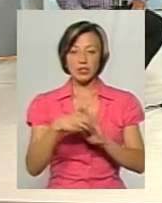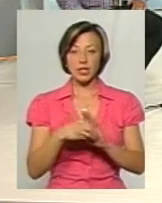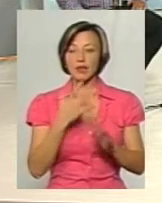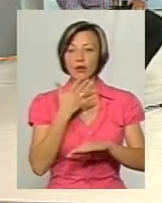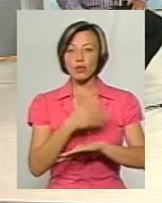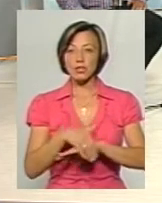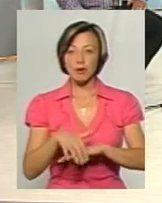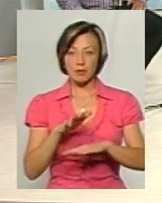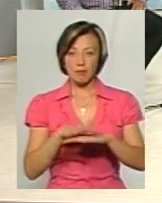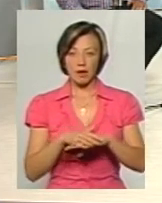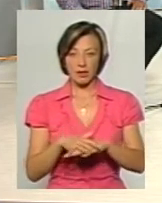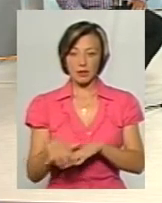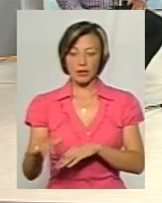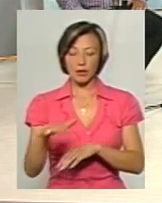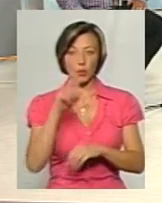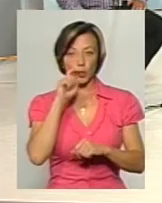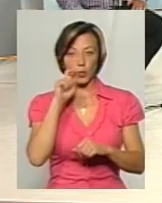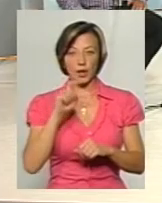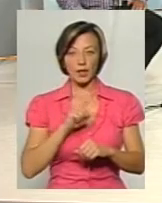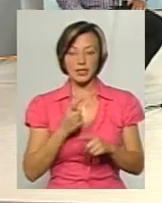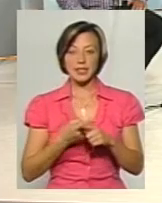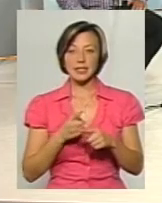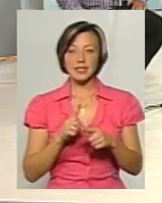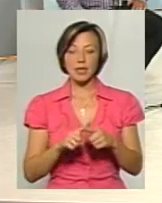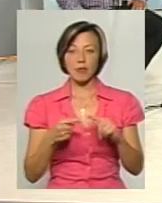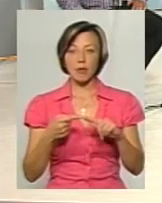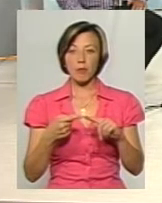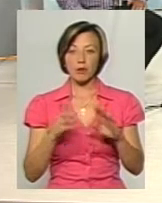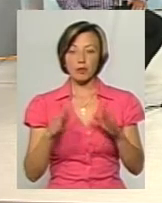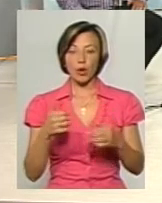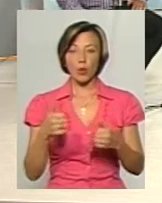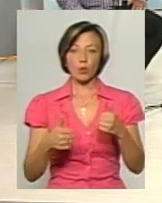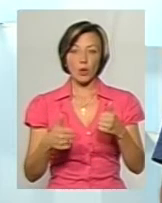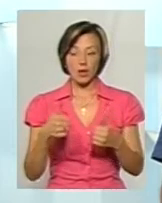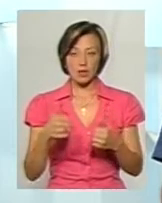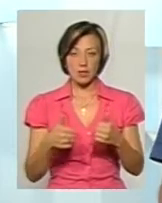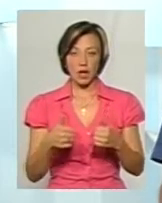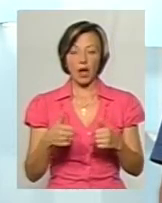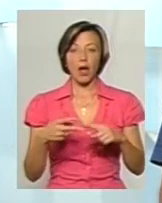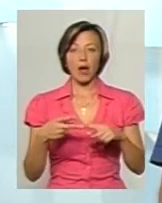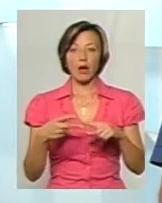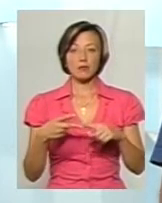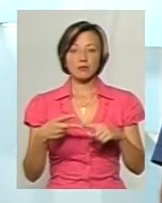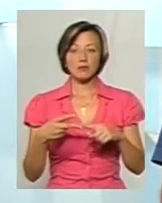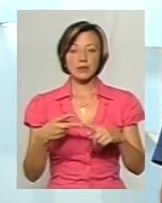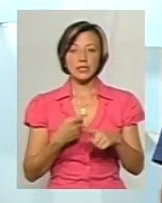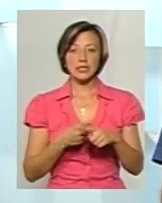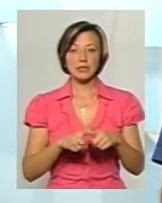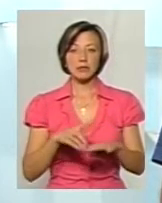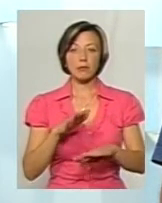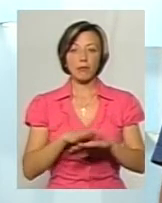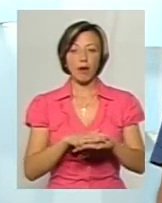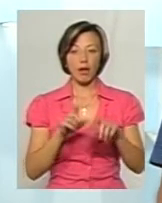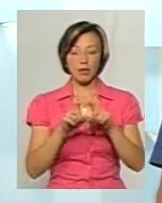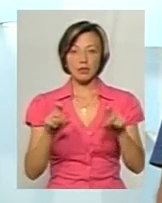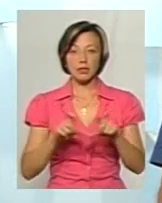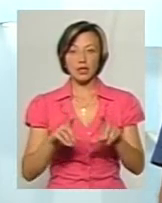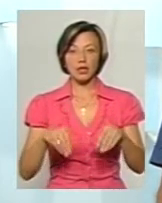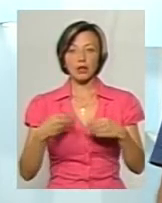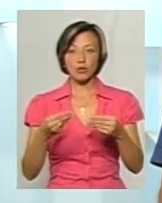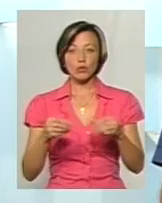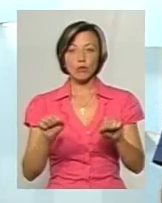банки війшли на територію України. Це, по-перше, буде конкуренція. І, по-друге, ці банки